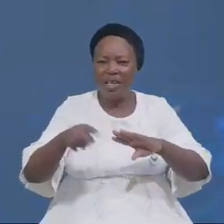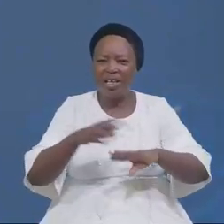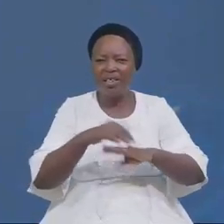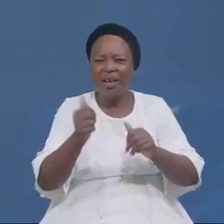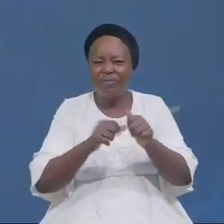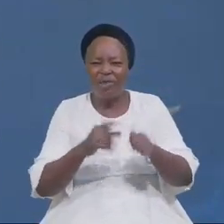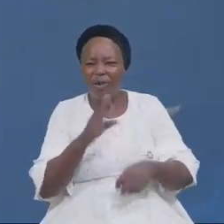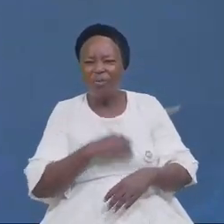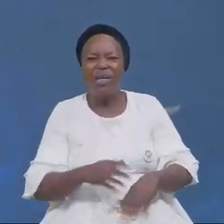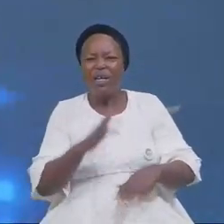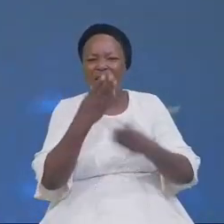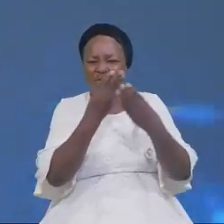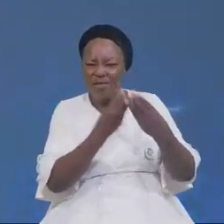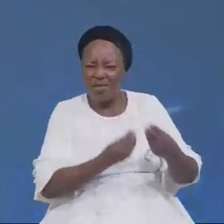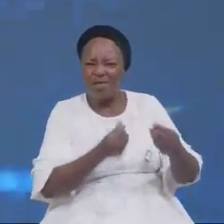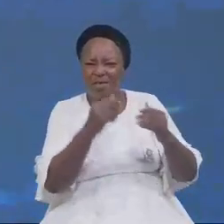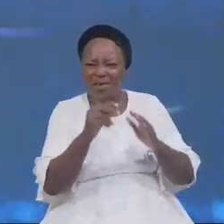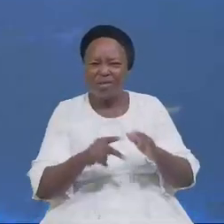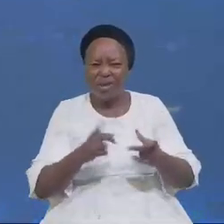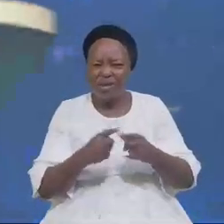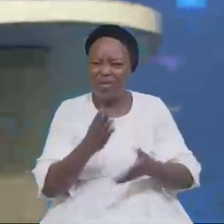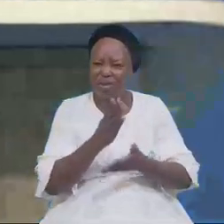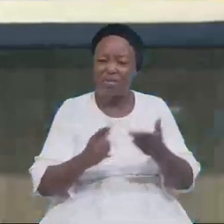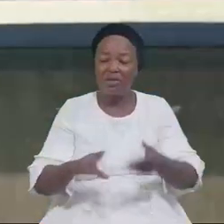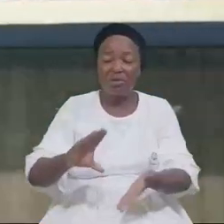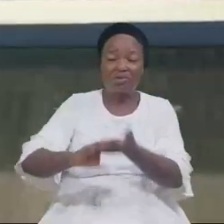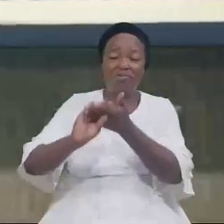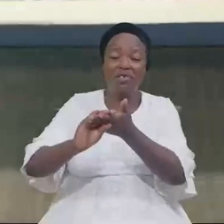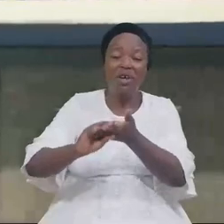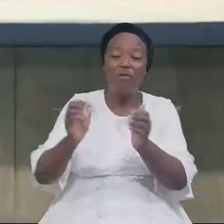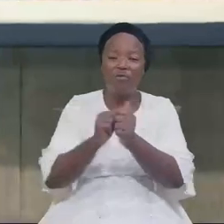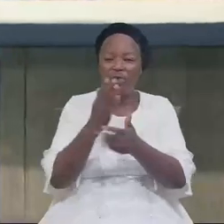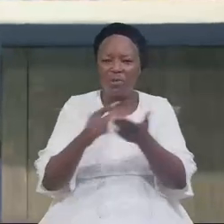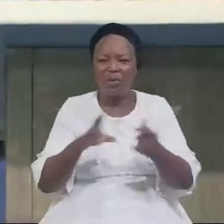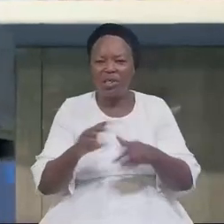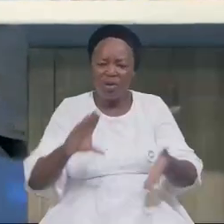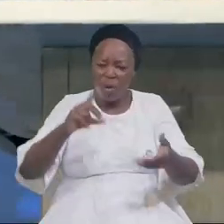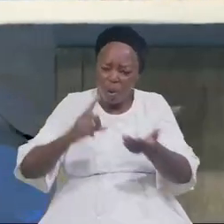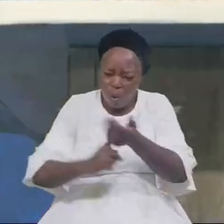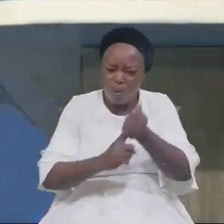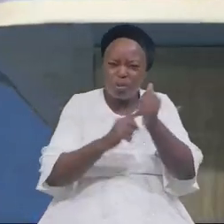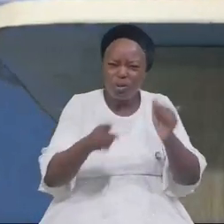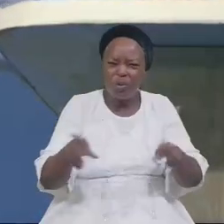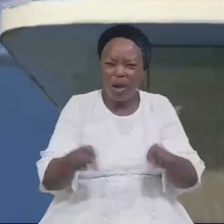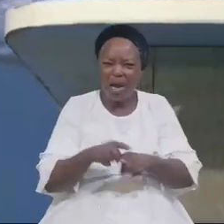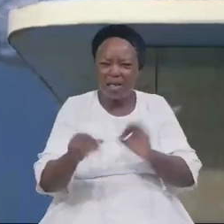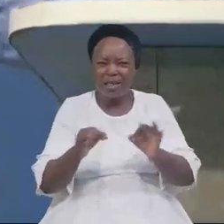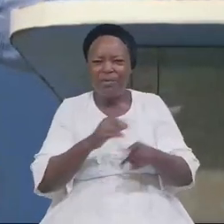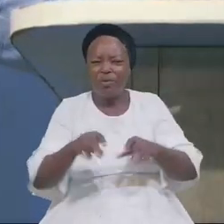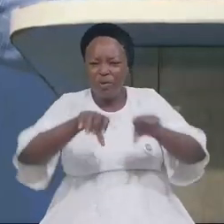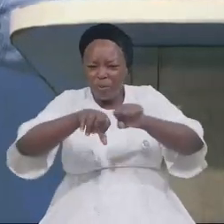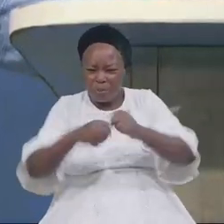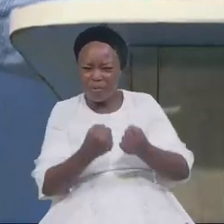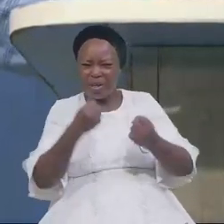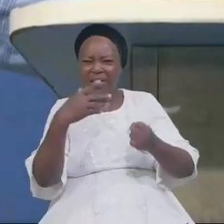cette bonté. Parfois, tu serres la main à quelqu'un et la personne te saisit comme si la personne va